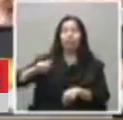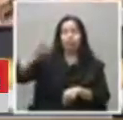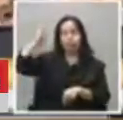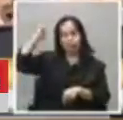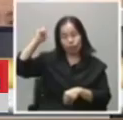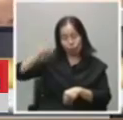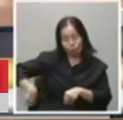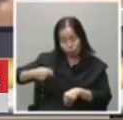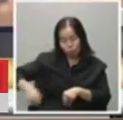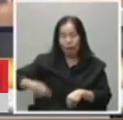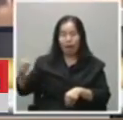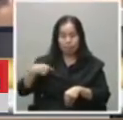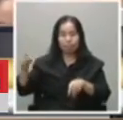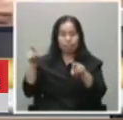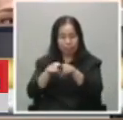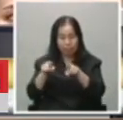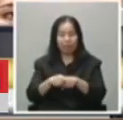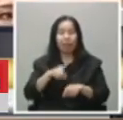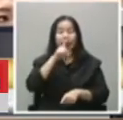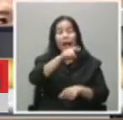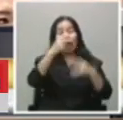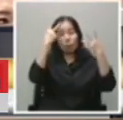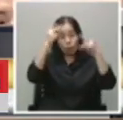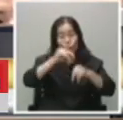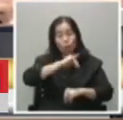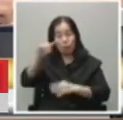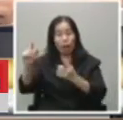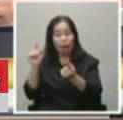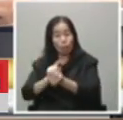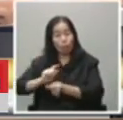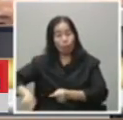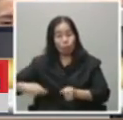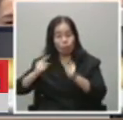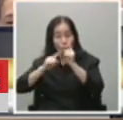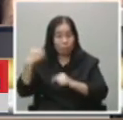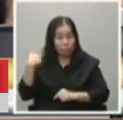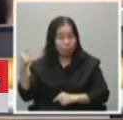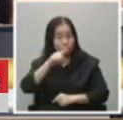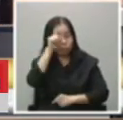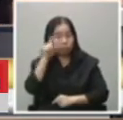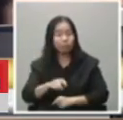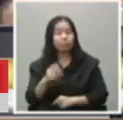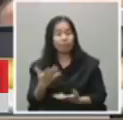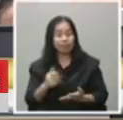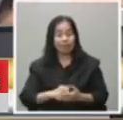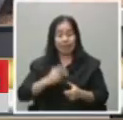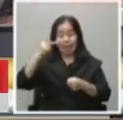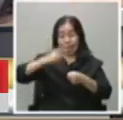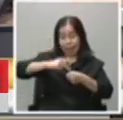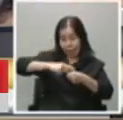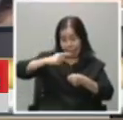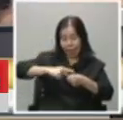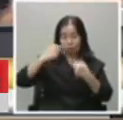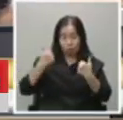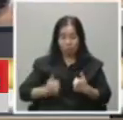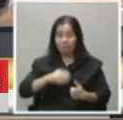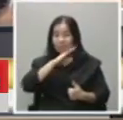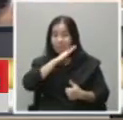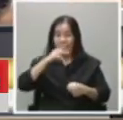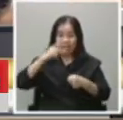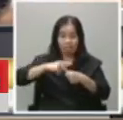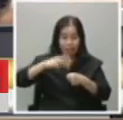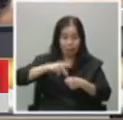ครับท่านนายกได้ไปเจรจาบ้างไหมแก๊สธรรมชาติวันนี้เนี่ยนะครับถ้าท่านไม่รีบเจรจาท่านรีบไม่รีบทำ